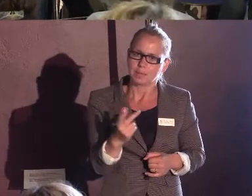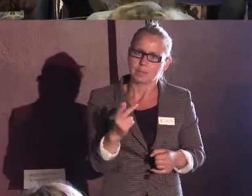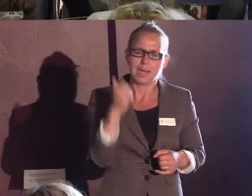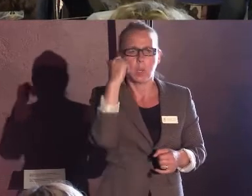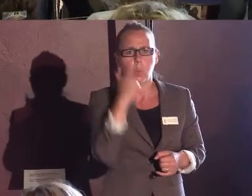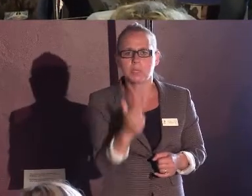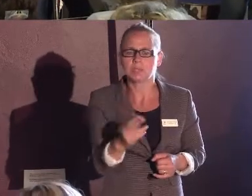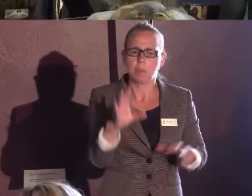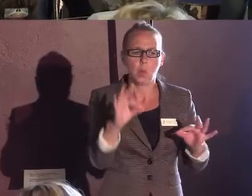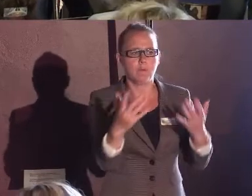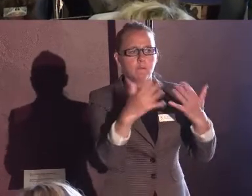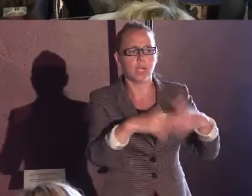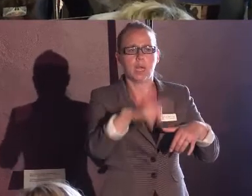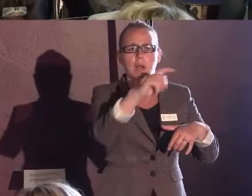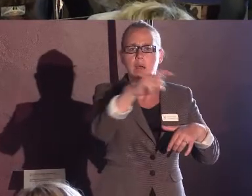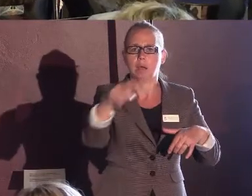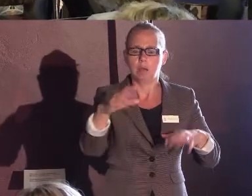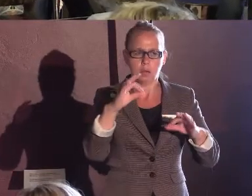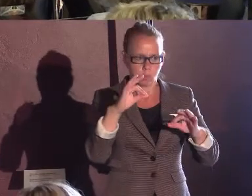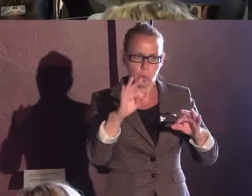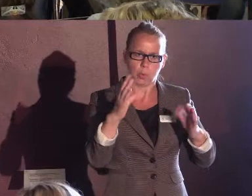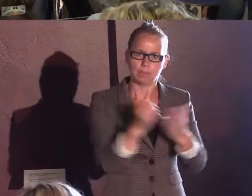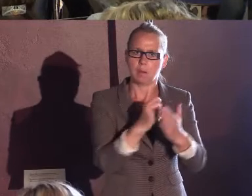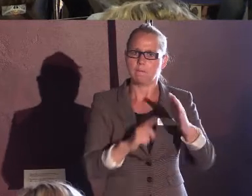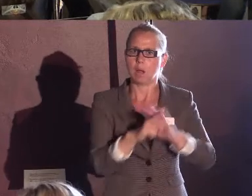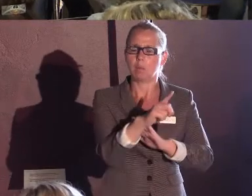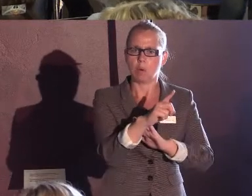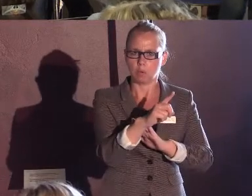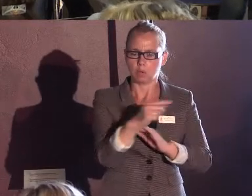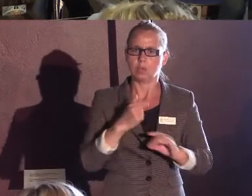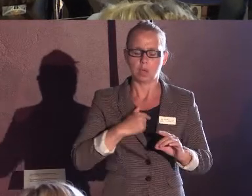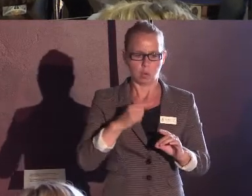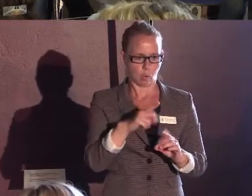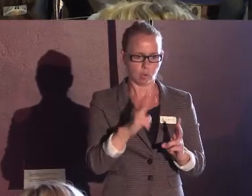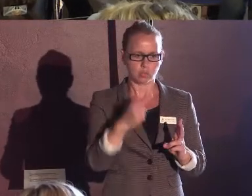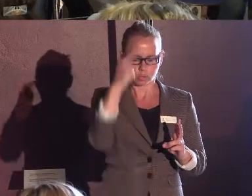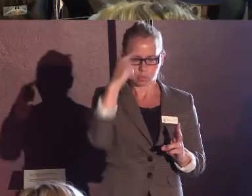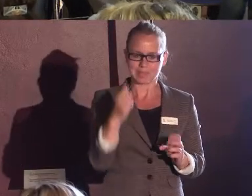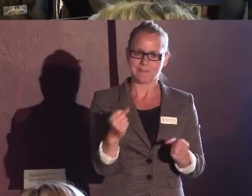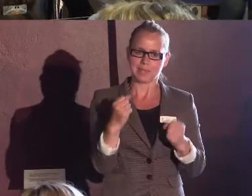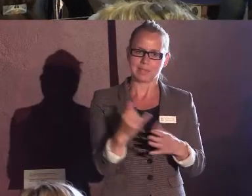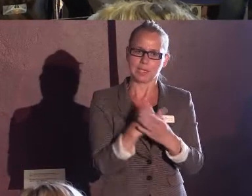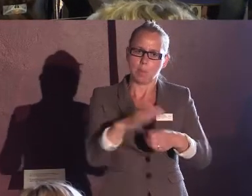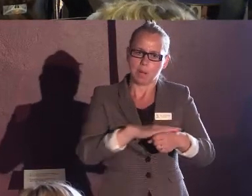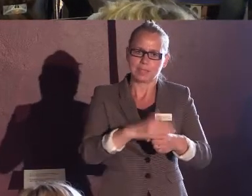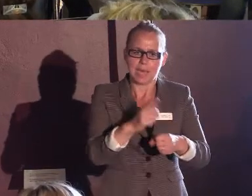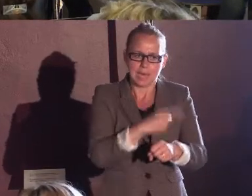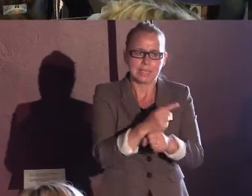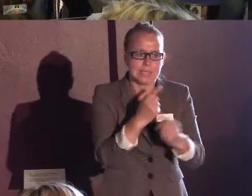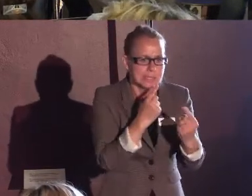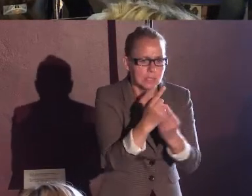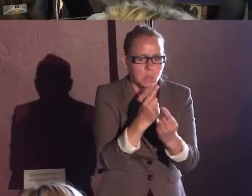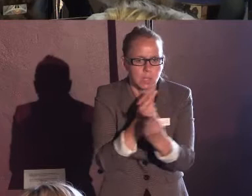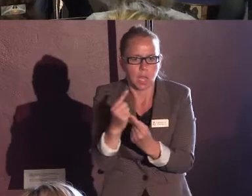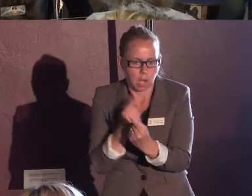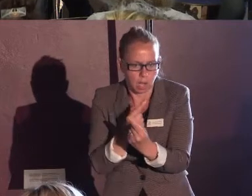goda exempel för hur det fungerar och ta fram dem. Och även där så är det väldigt, väldigt viktigt att det inom branschen hela tiden diskuteras